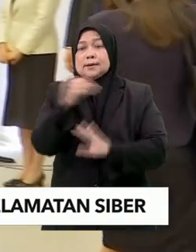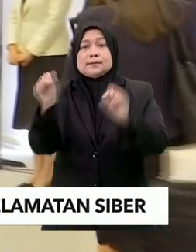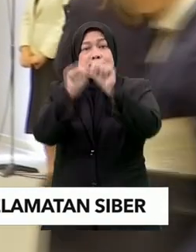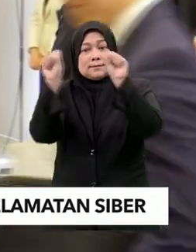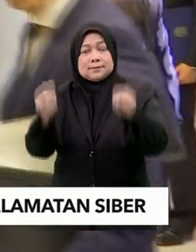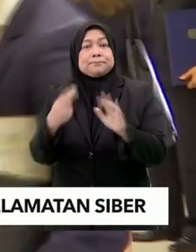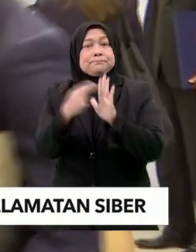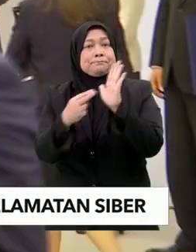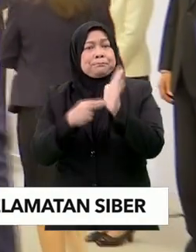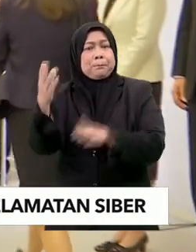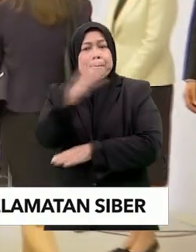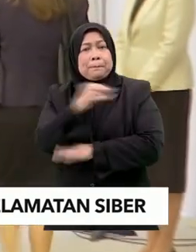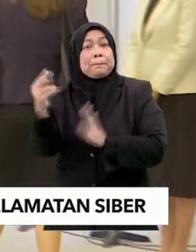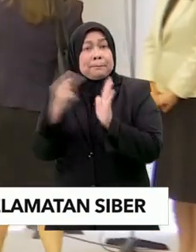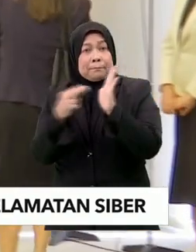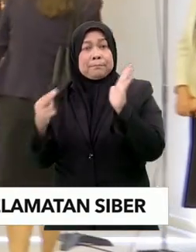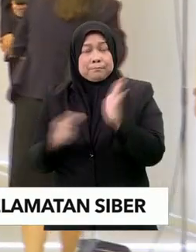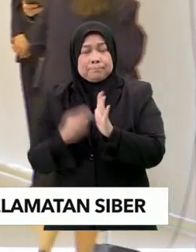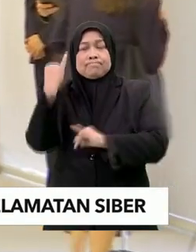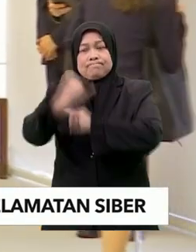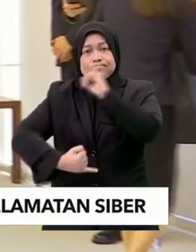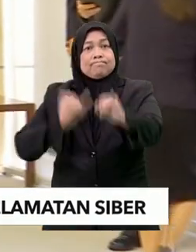perundangan serta undang-undang antarabangsa